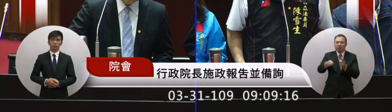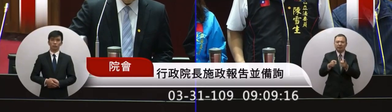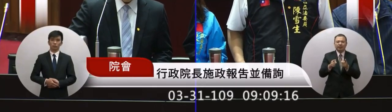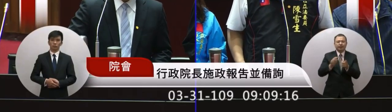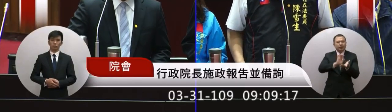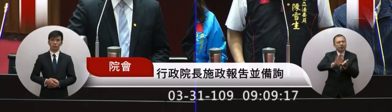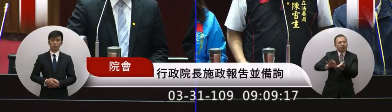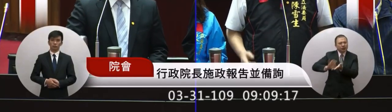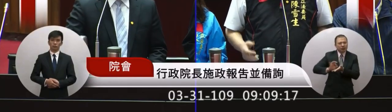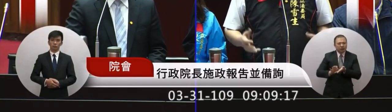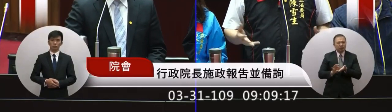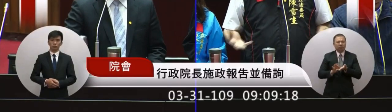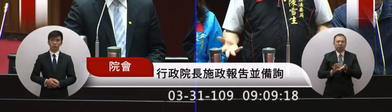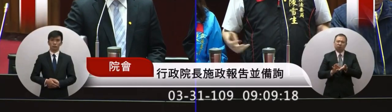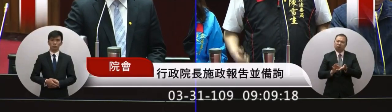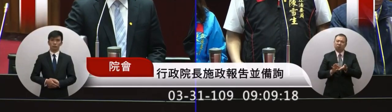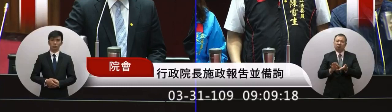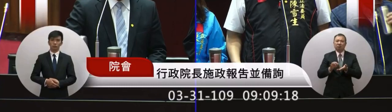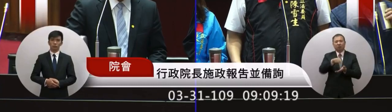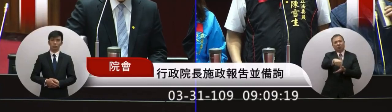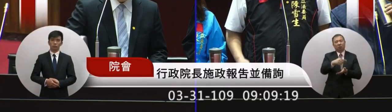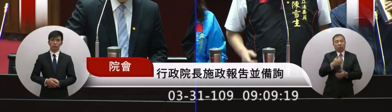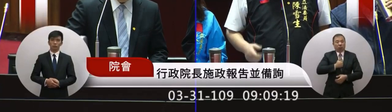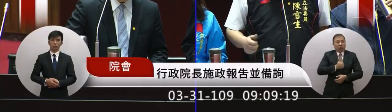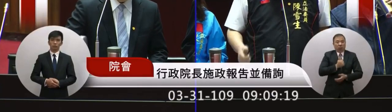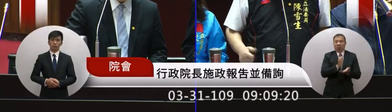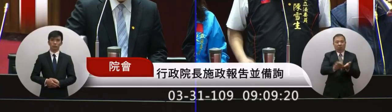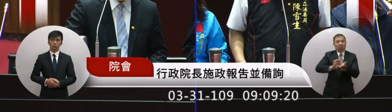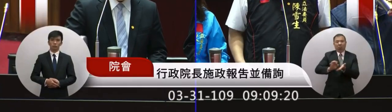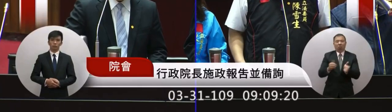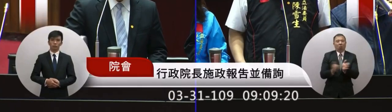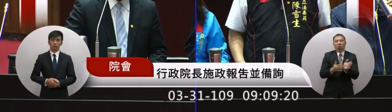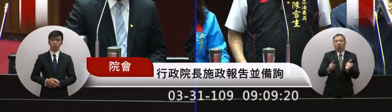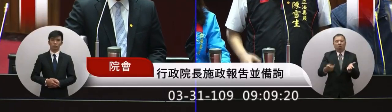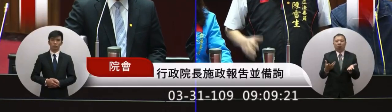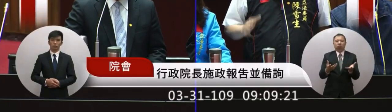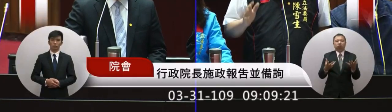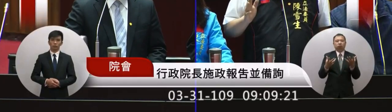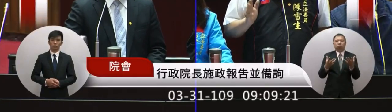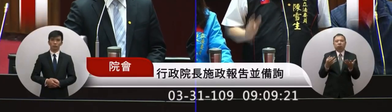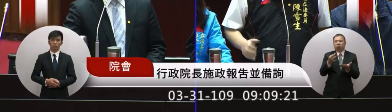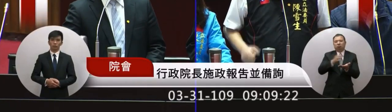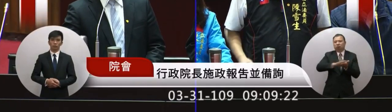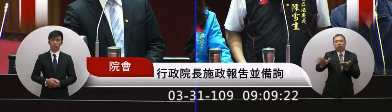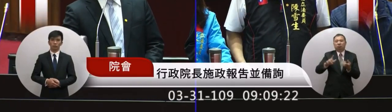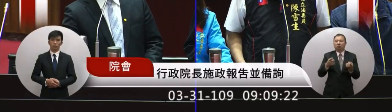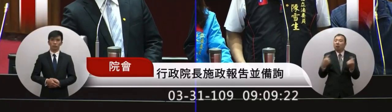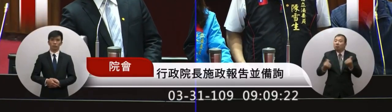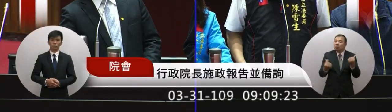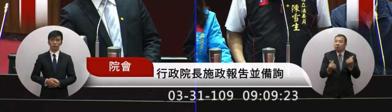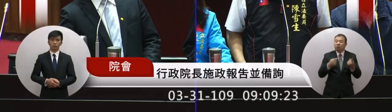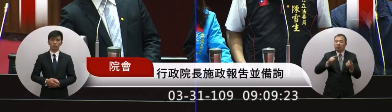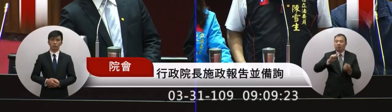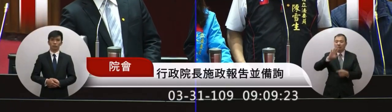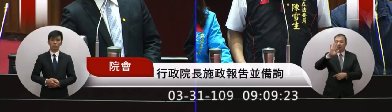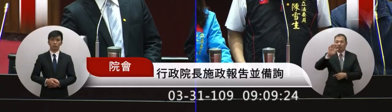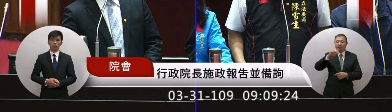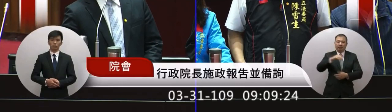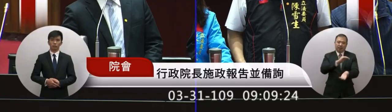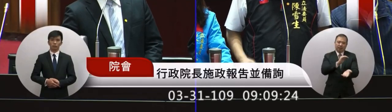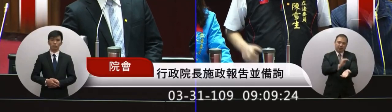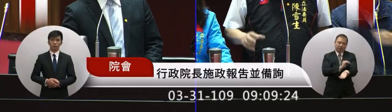经费了，那么做完以后就没了。比如刚才我提到，就是说，像这些防护医护人